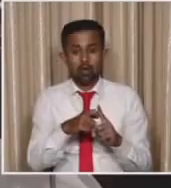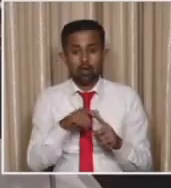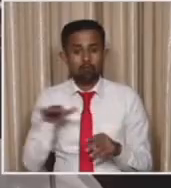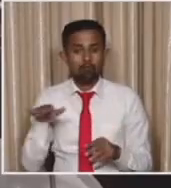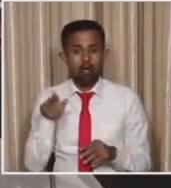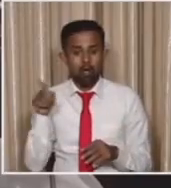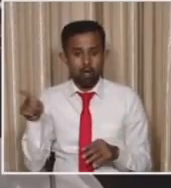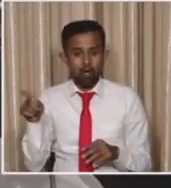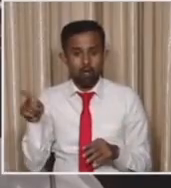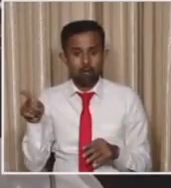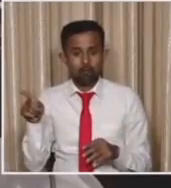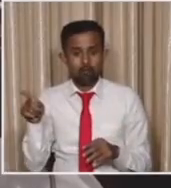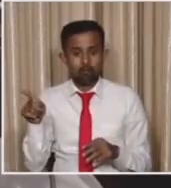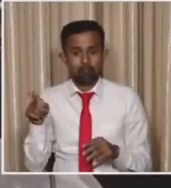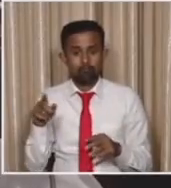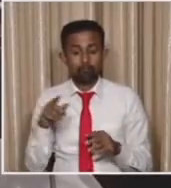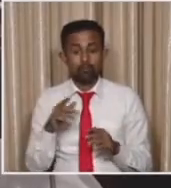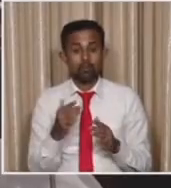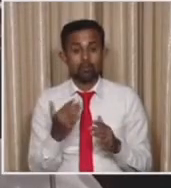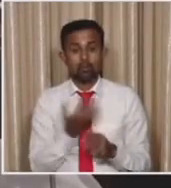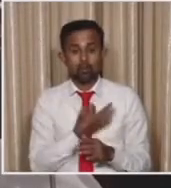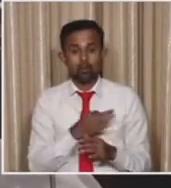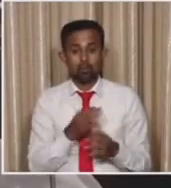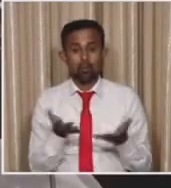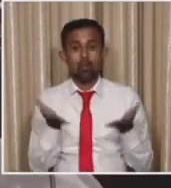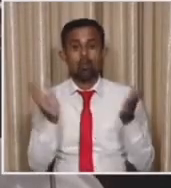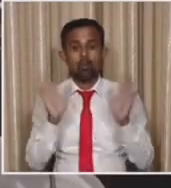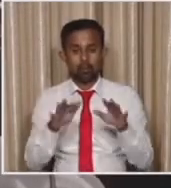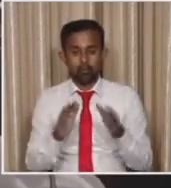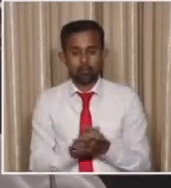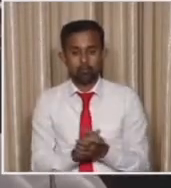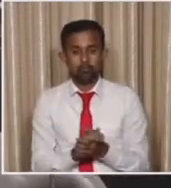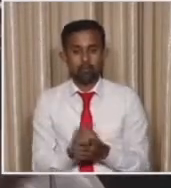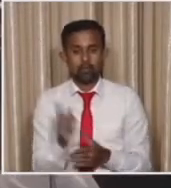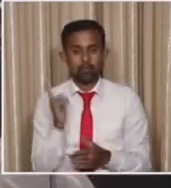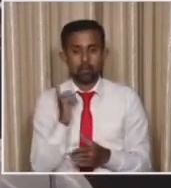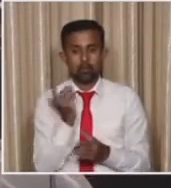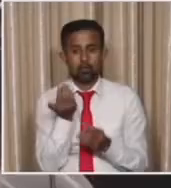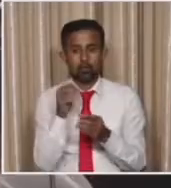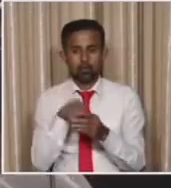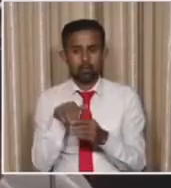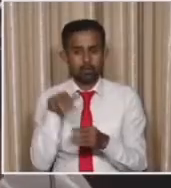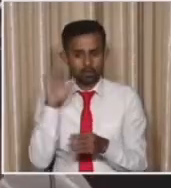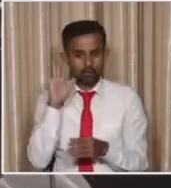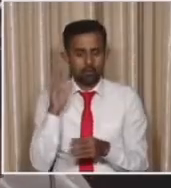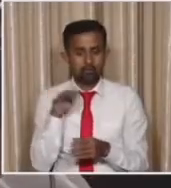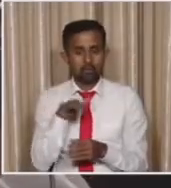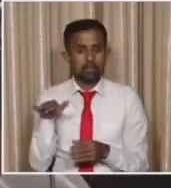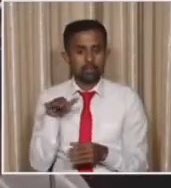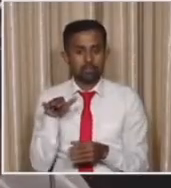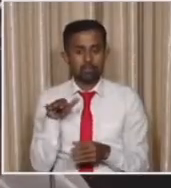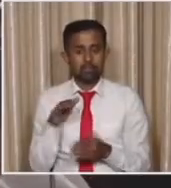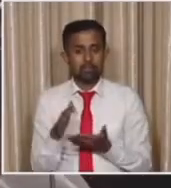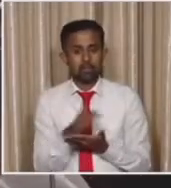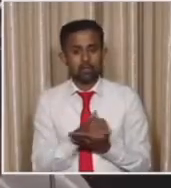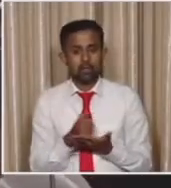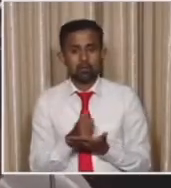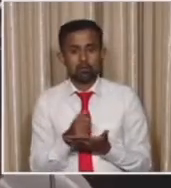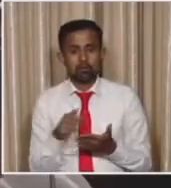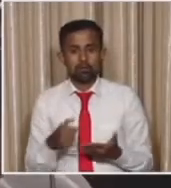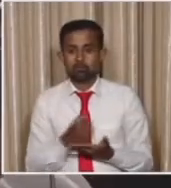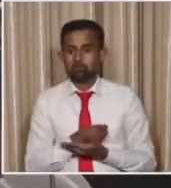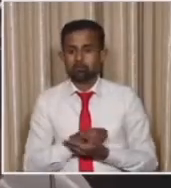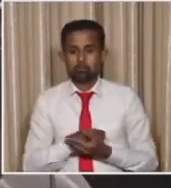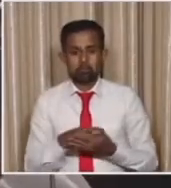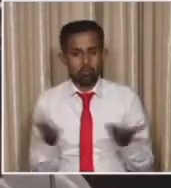තියෙන සංඝාරාම සංකීර්ණ විහාරාම සංකීර්ණ එතන යුද හමුදා කඳවුරක් තිබුණා. ඒ ස්ථානයේ සම්පූර්ණයෙන්ම වගේ දැන් විනාශ